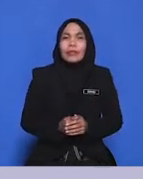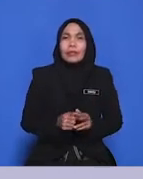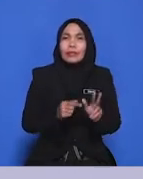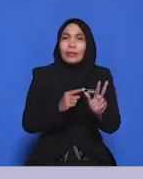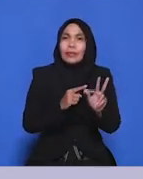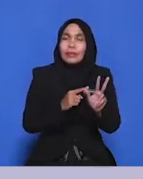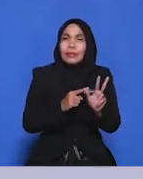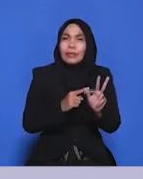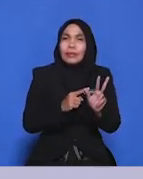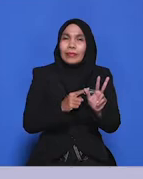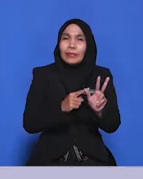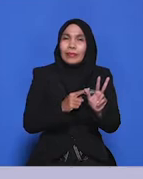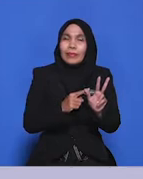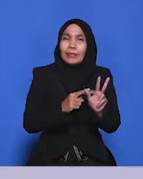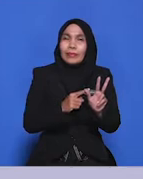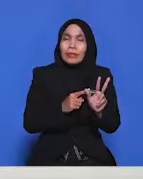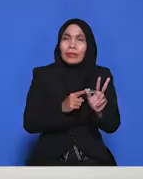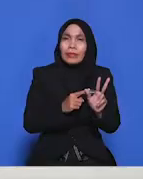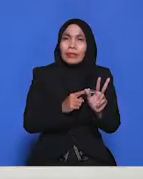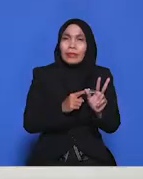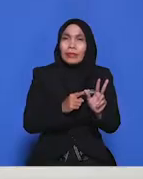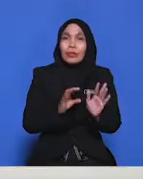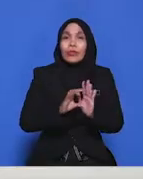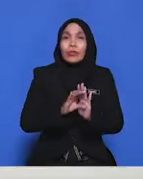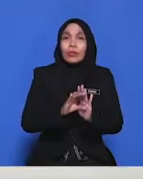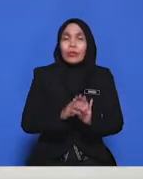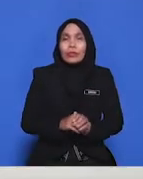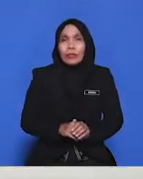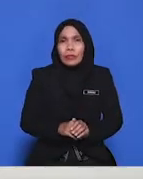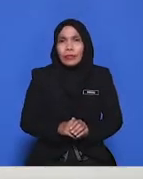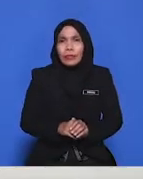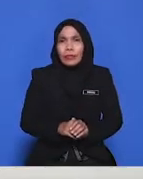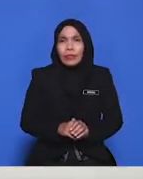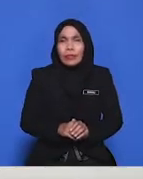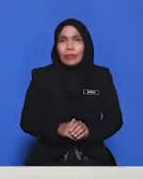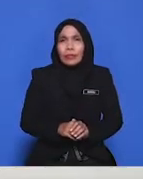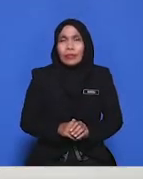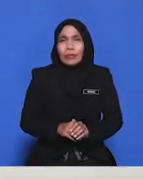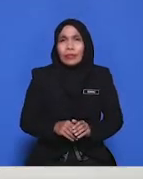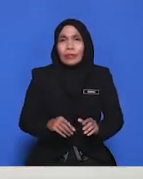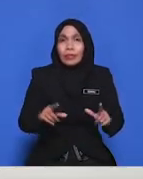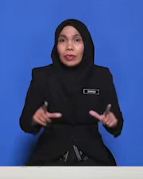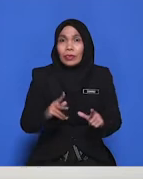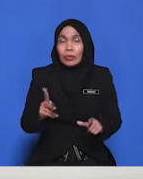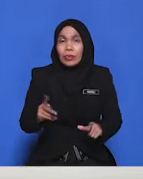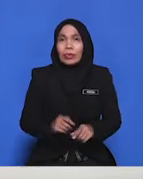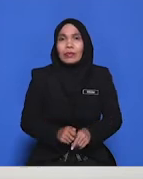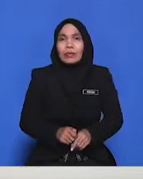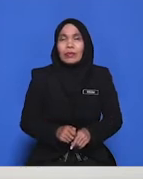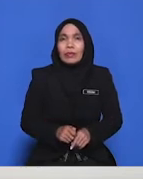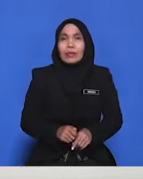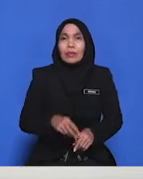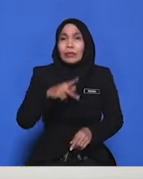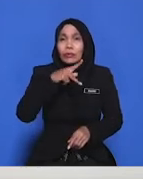iaitu mengikut secara membuta tuli. Contohnya, melakukan sesuatu ibadat seperti puasa pada bulan